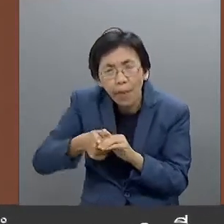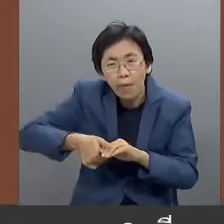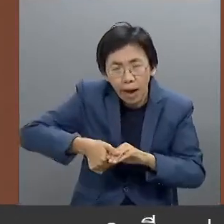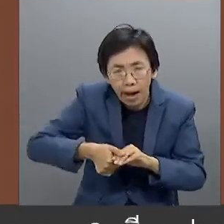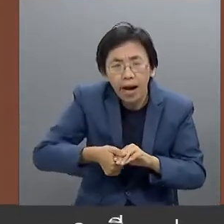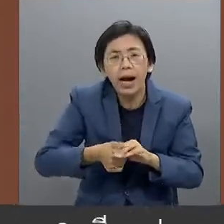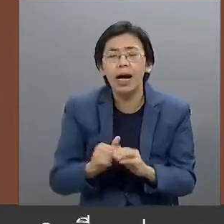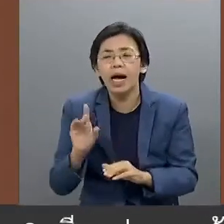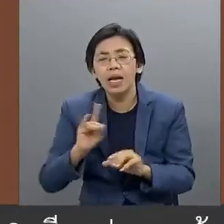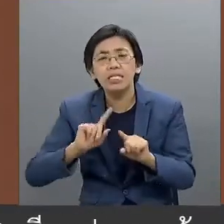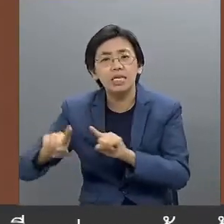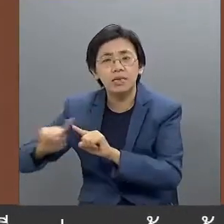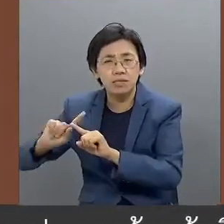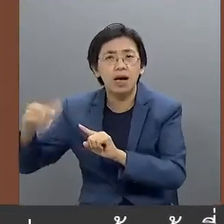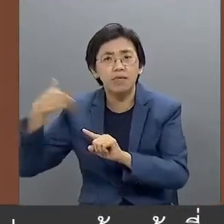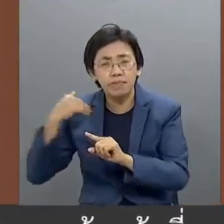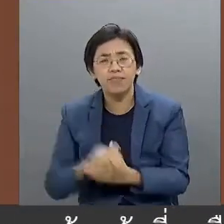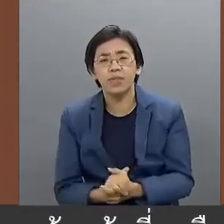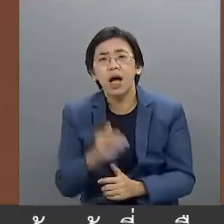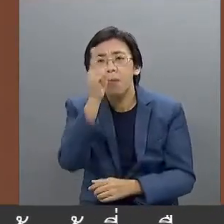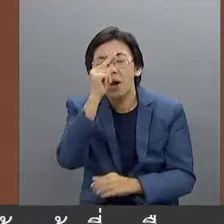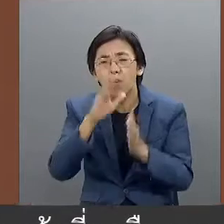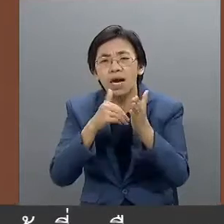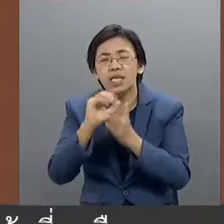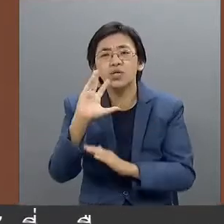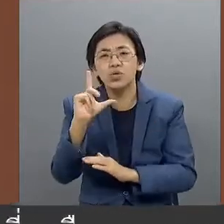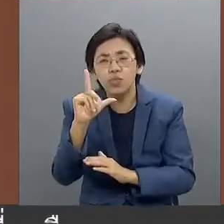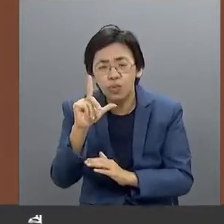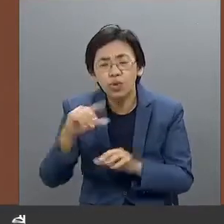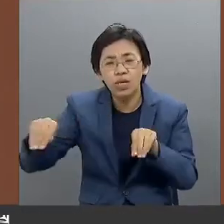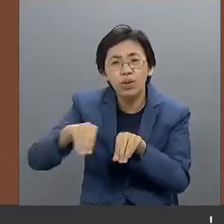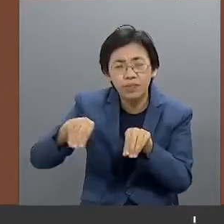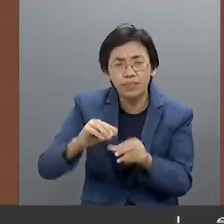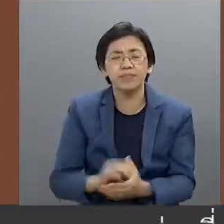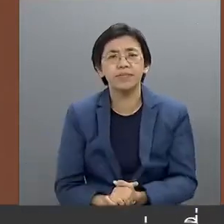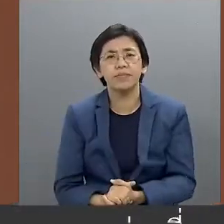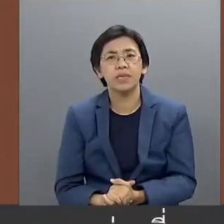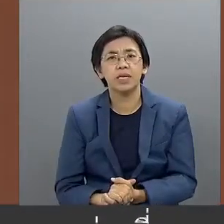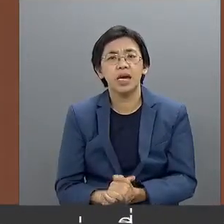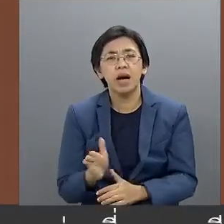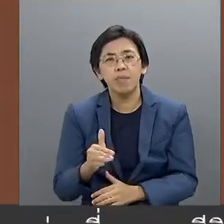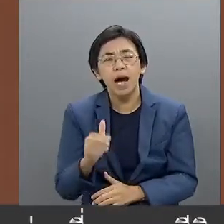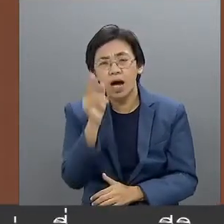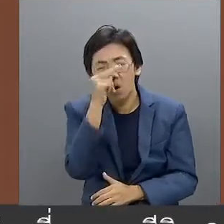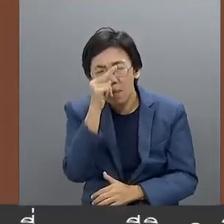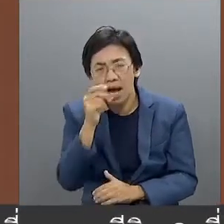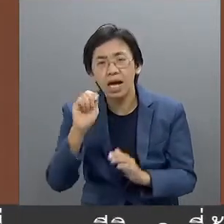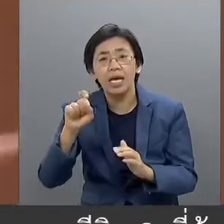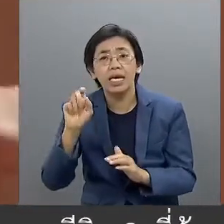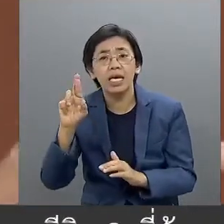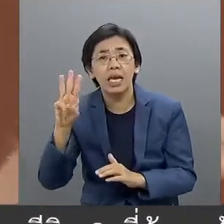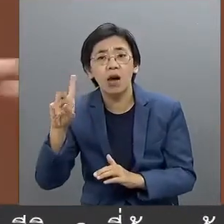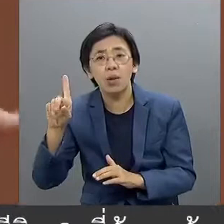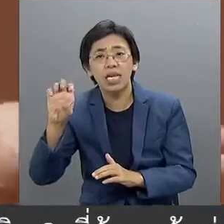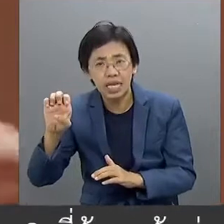เรื่องของโรมาสีชมพูที่อยู่ในพื้นที่ใกล้เคียงเรื่องของโรมาอิราวดีที่พบเป็นระยะนะครับเพ